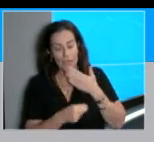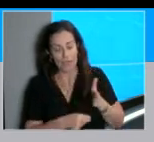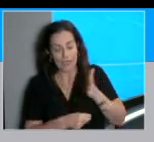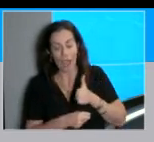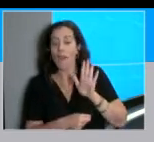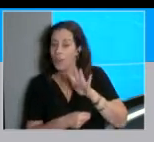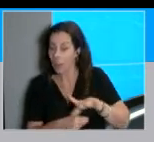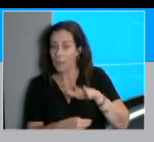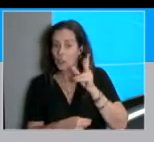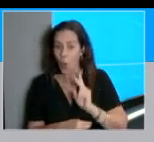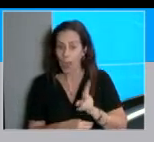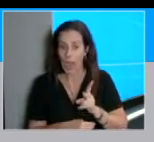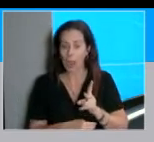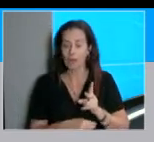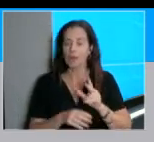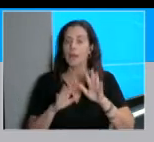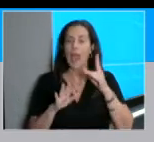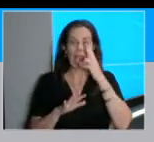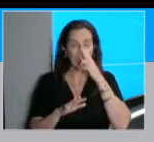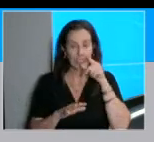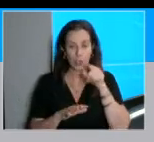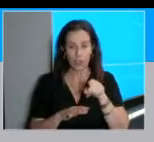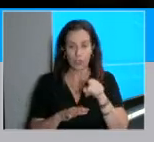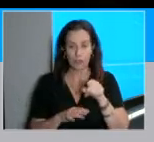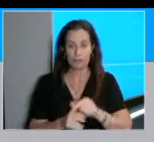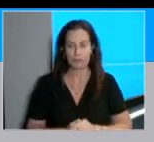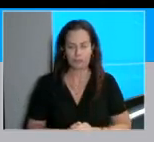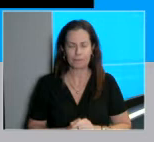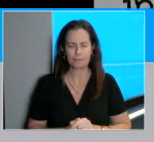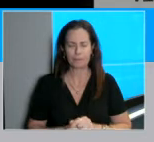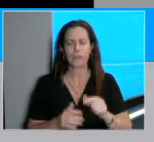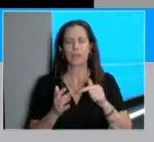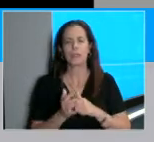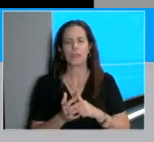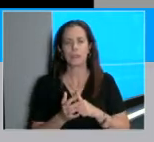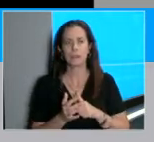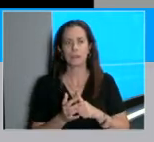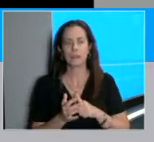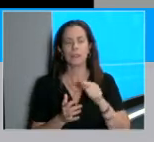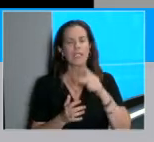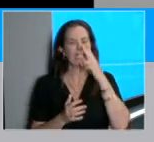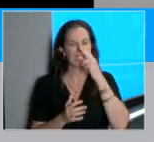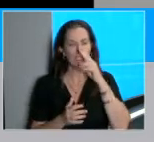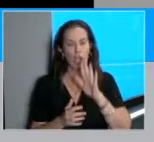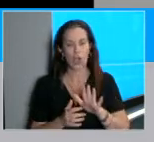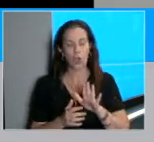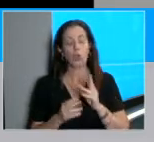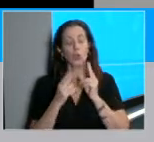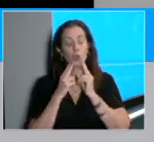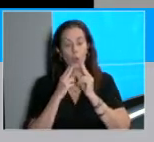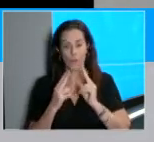לעיראק. ומה שהניסיון פיגוע הקשה הוא בעצם להרחתי ניסיון